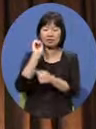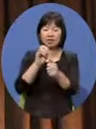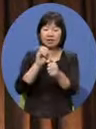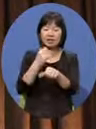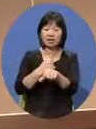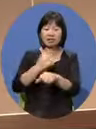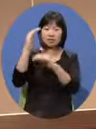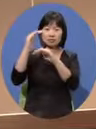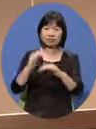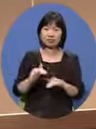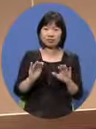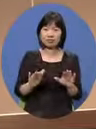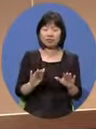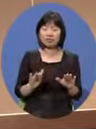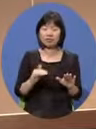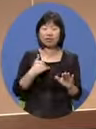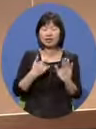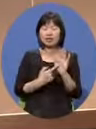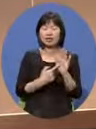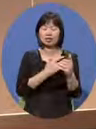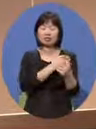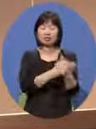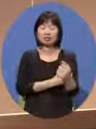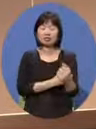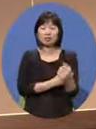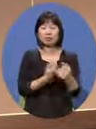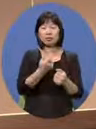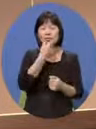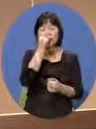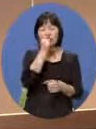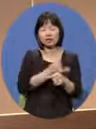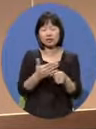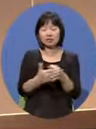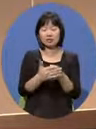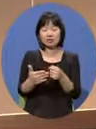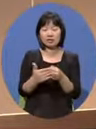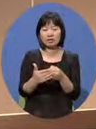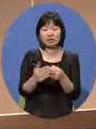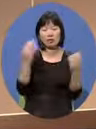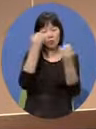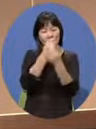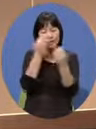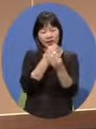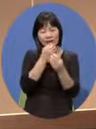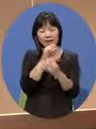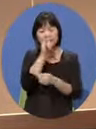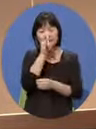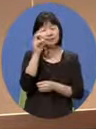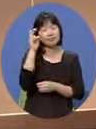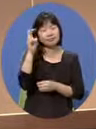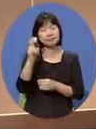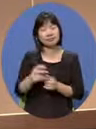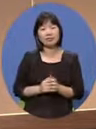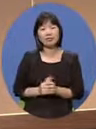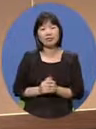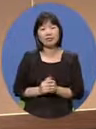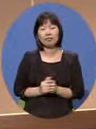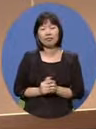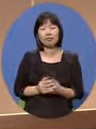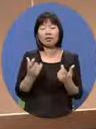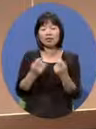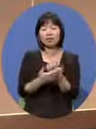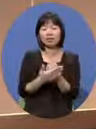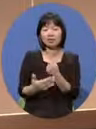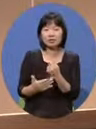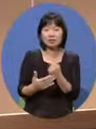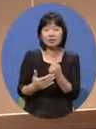과정이 제 표현력이 좀 부족하니까 아마 좀 오해하는 부분도 없잖아 있었던 것 같고